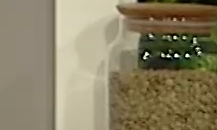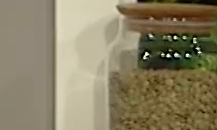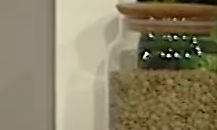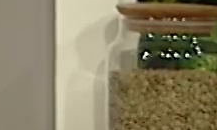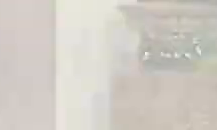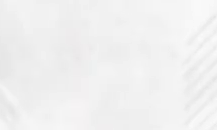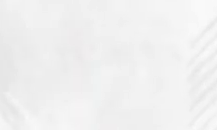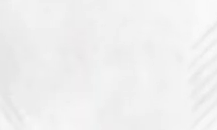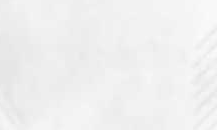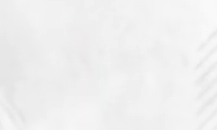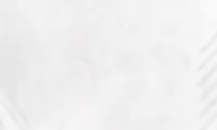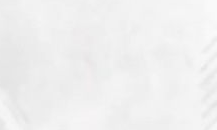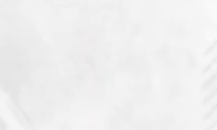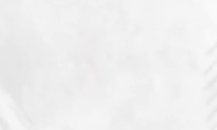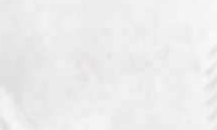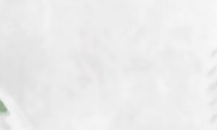geçelim